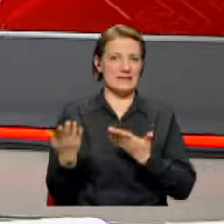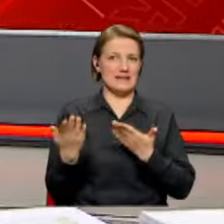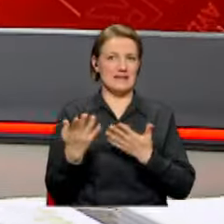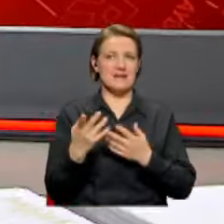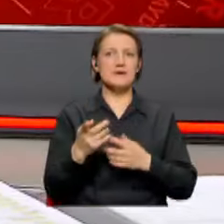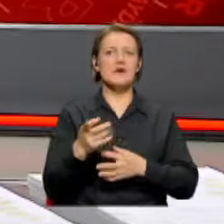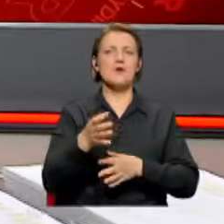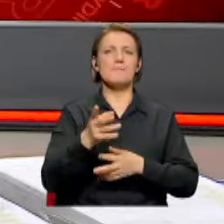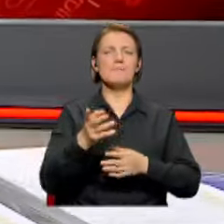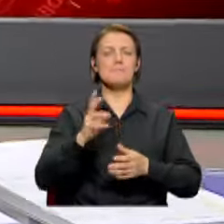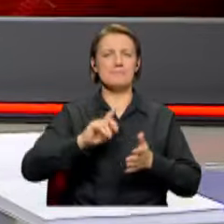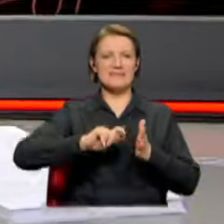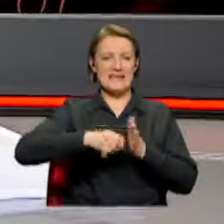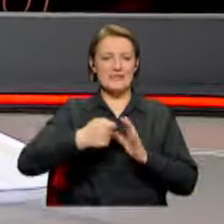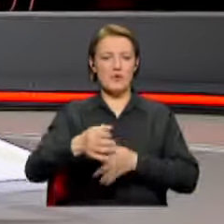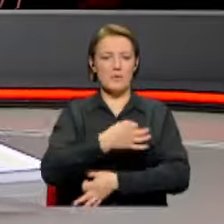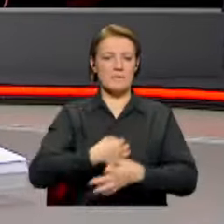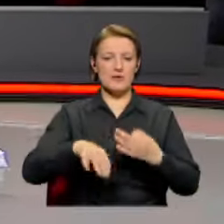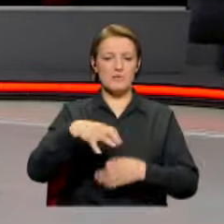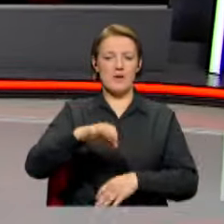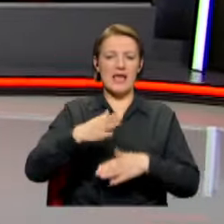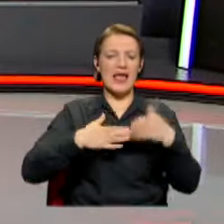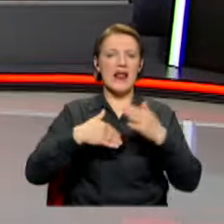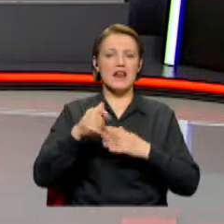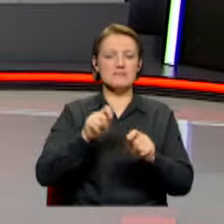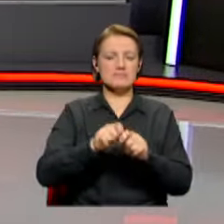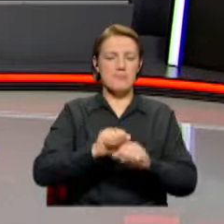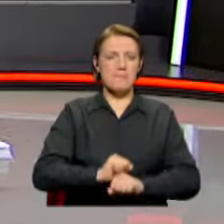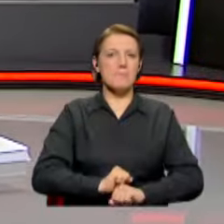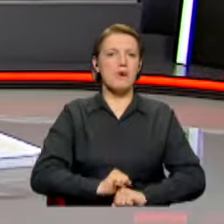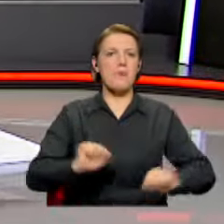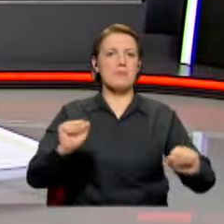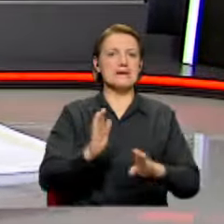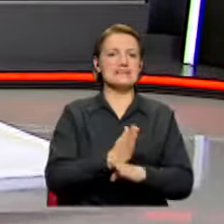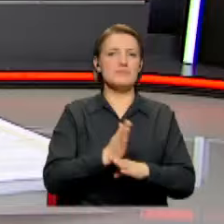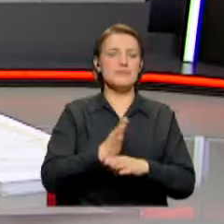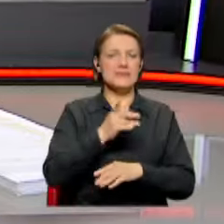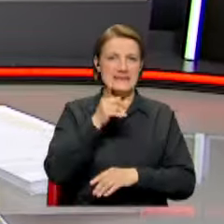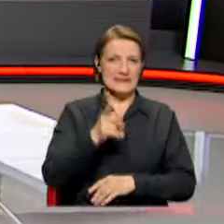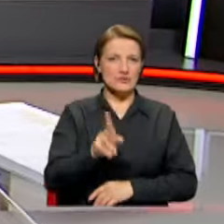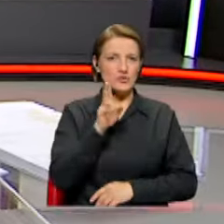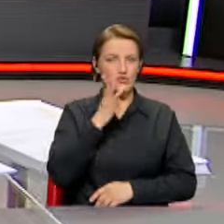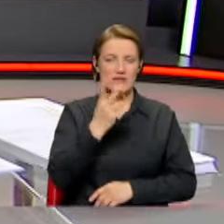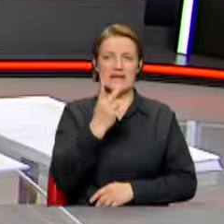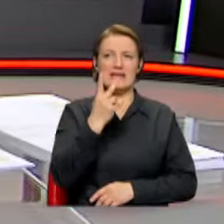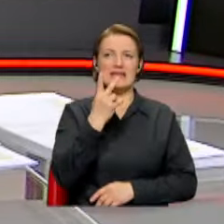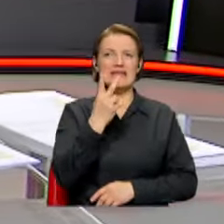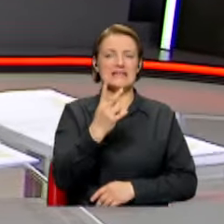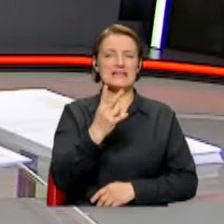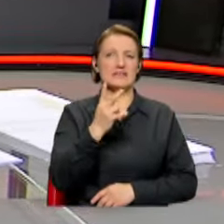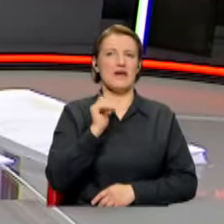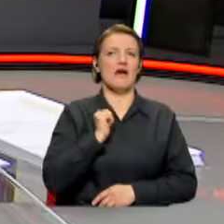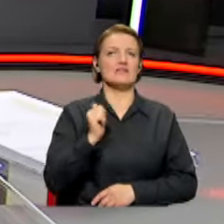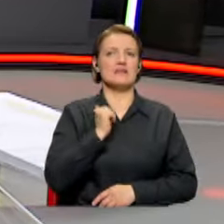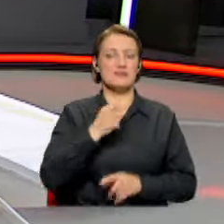Pençe Kilit operasyon bölgesinde el yapımı patlayıcının infilak etmesi sonucu şehit olan Piyade Sözleşmeli Er,